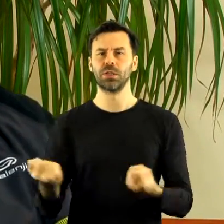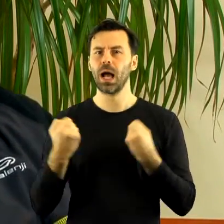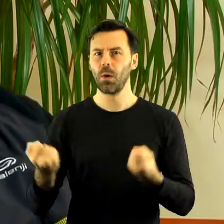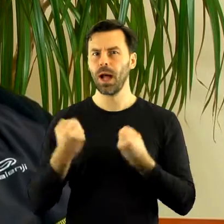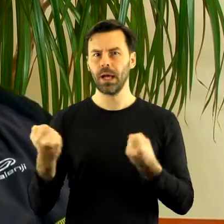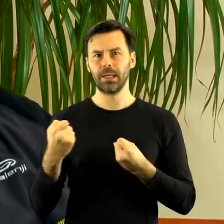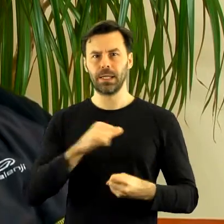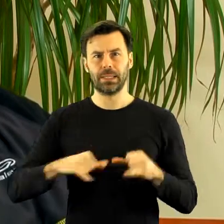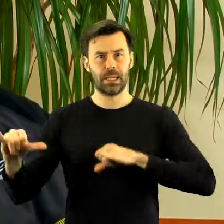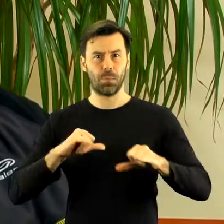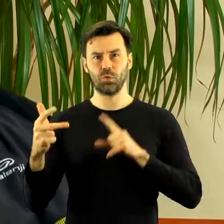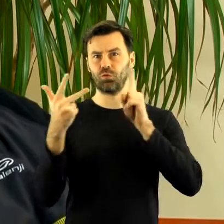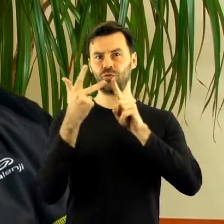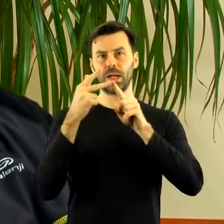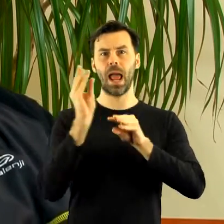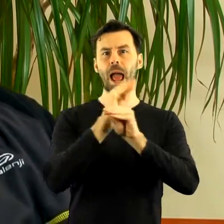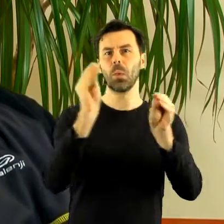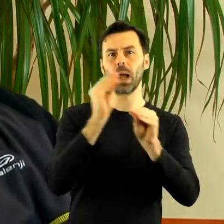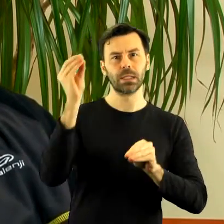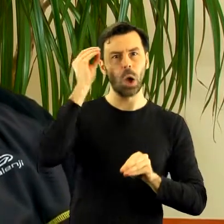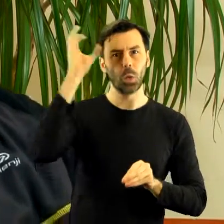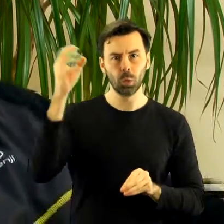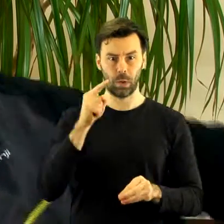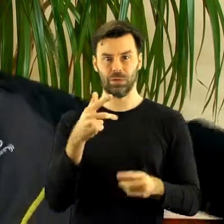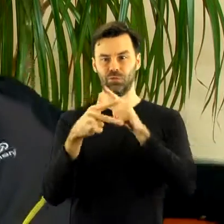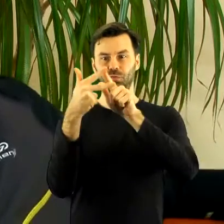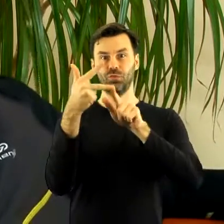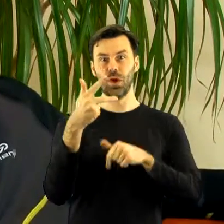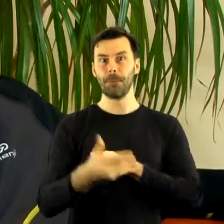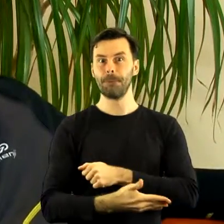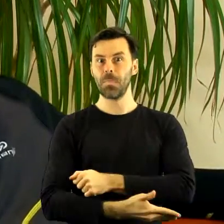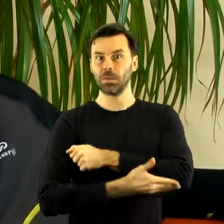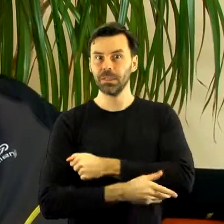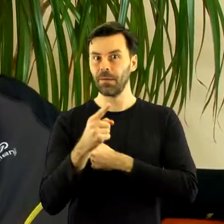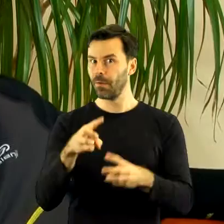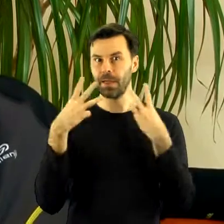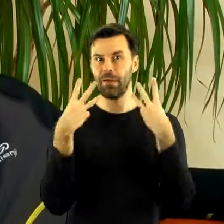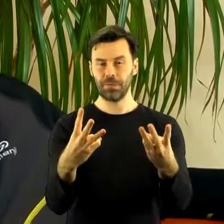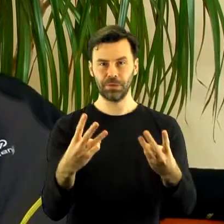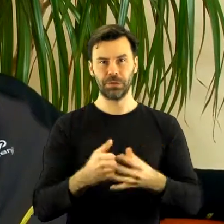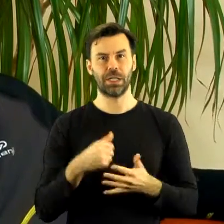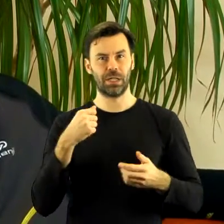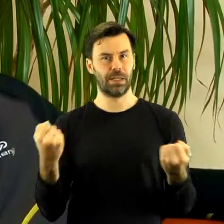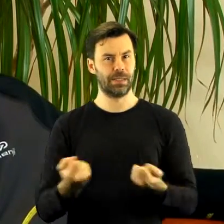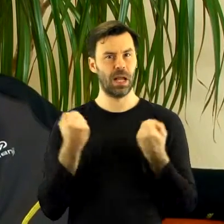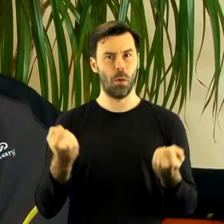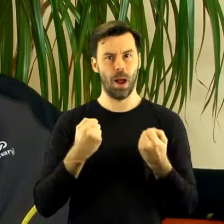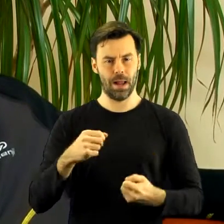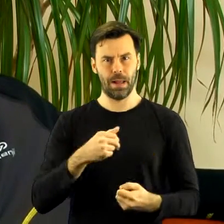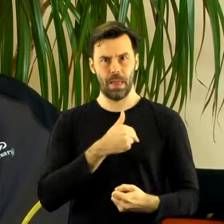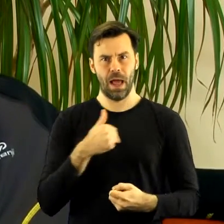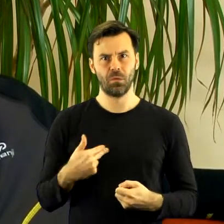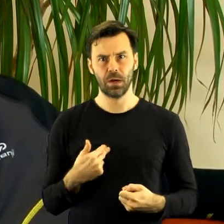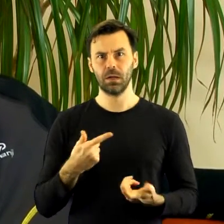i edukacja i kultura. To są takie podstawy. Na gruncie tych działań